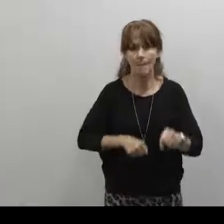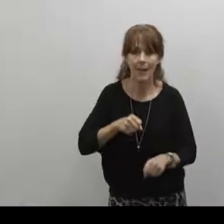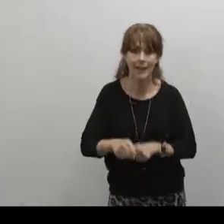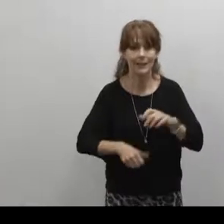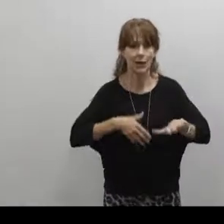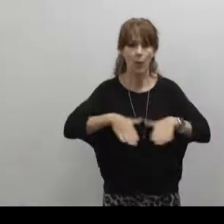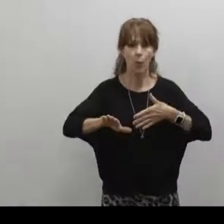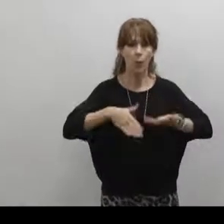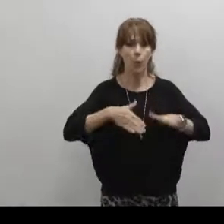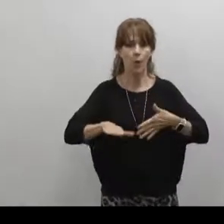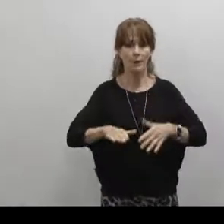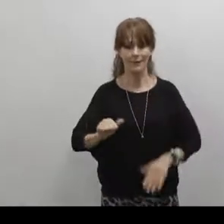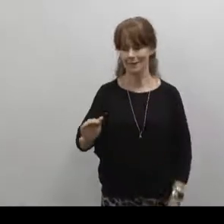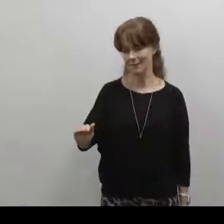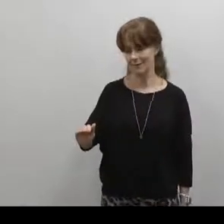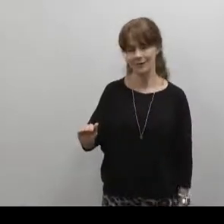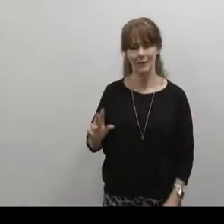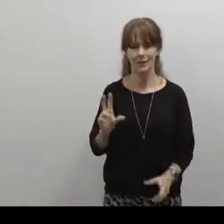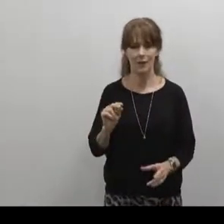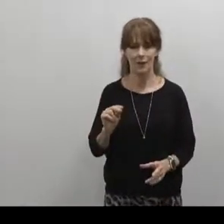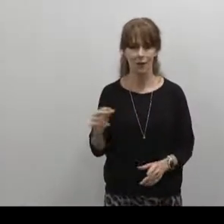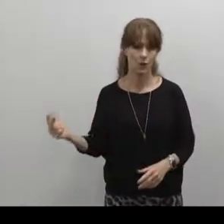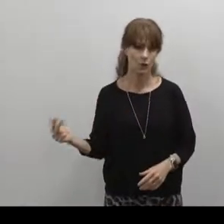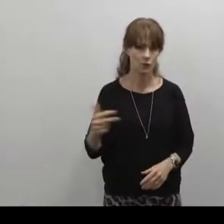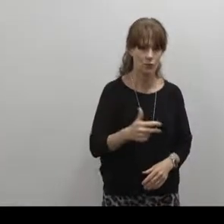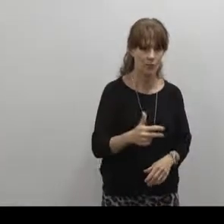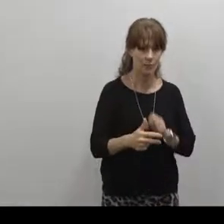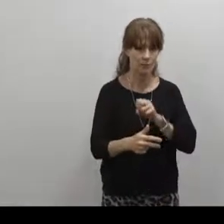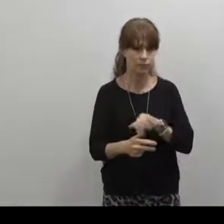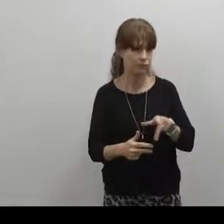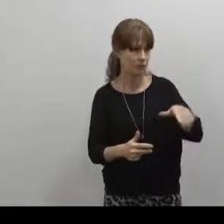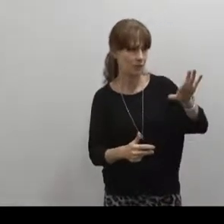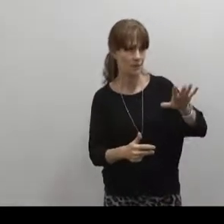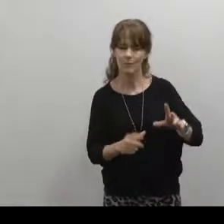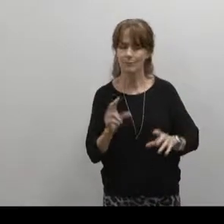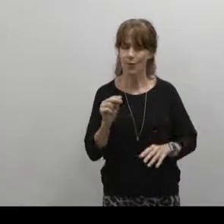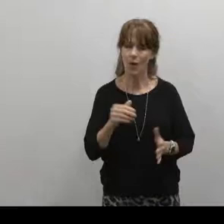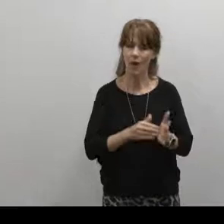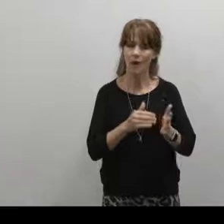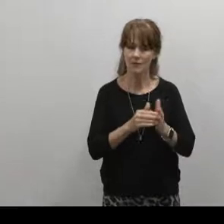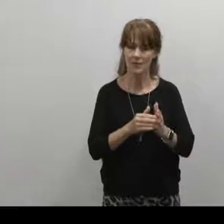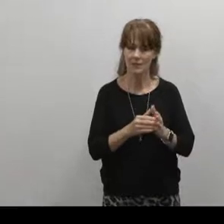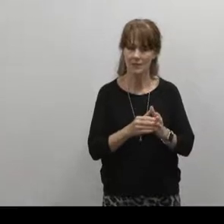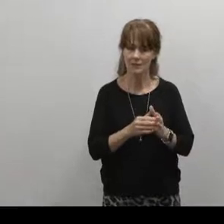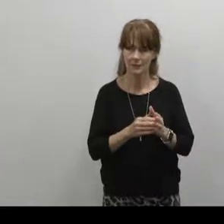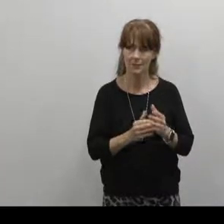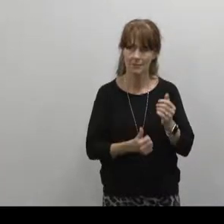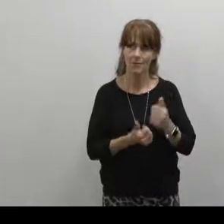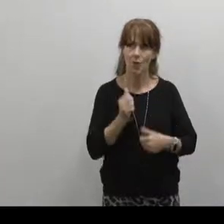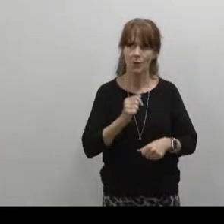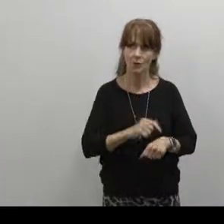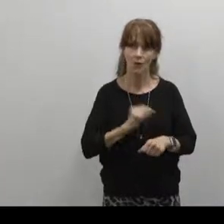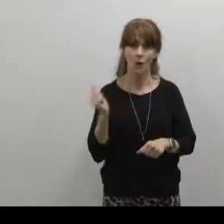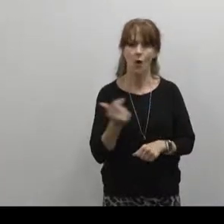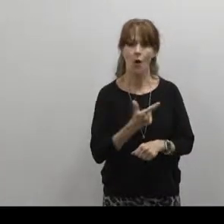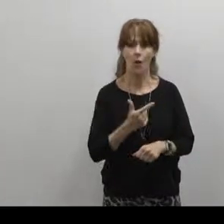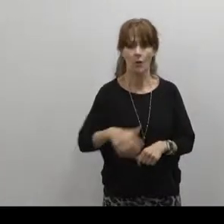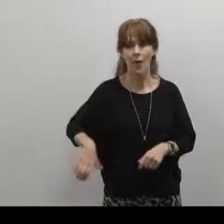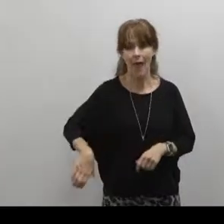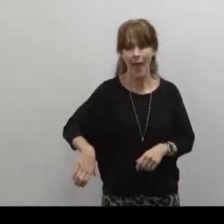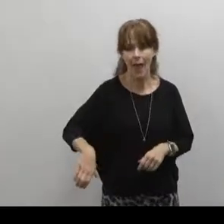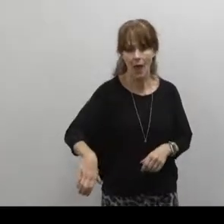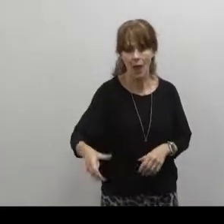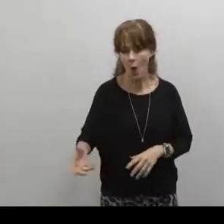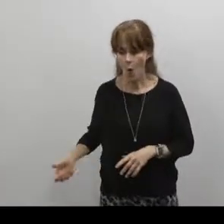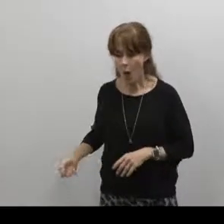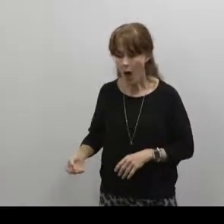xe ở miền comment này thằng đào từ sala rồi vừa có chỉ còn từ sala tại ở miền này từ đâu đấy chứ này miền phía trà vẫn cứ tha